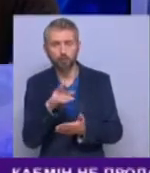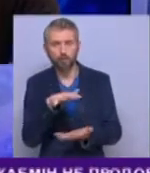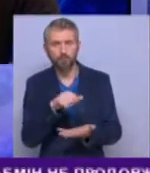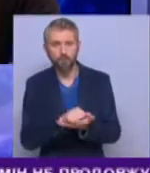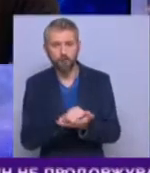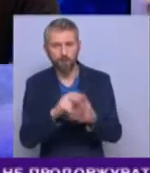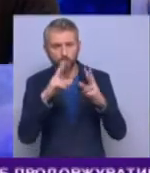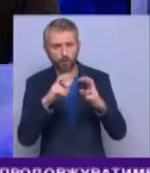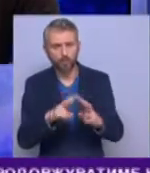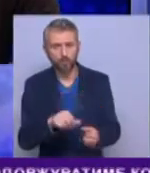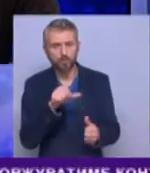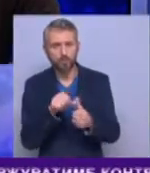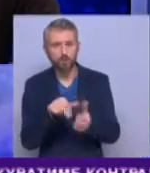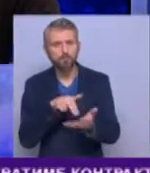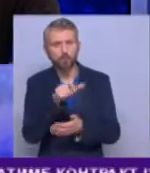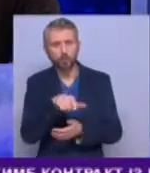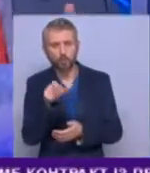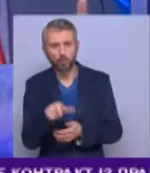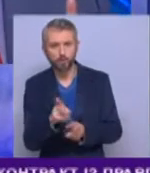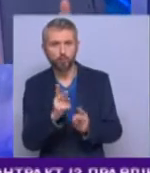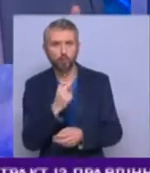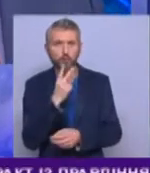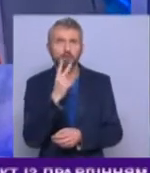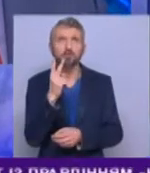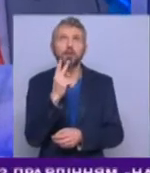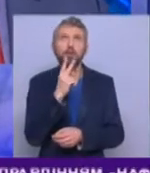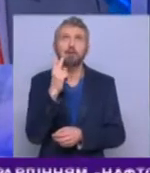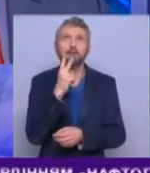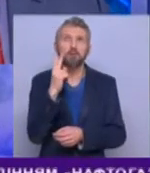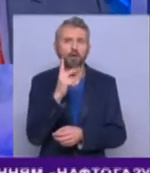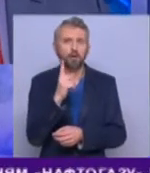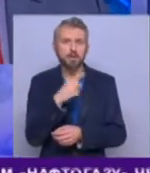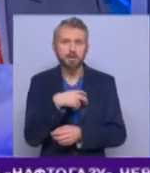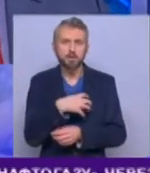займаються дослідженням, окрім пішоходів, які дивляться, аби на голову щось не впало?